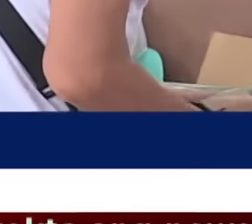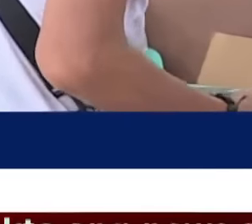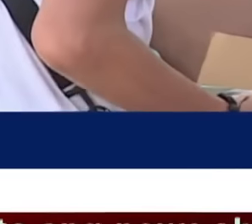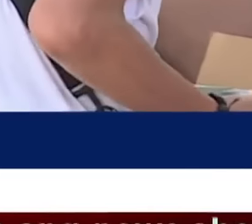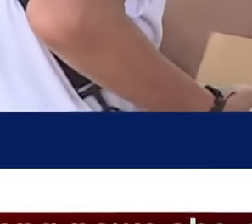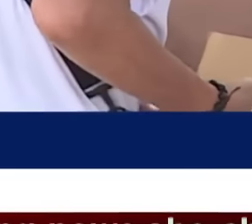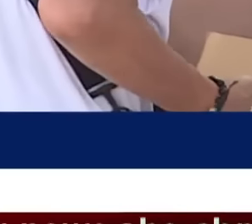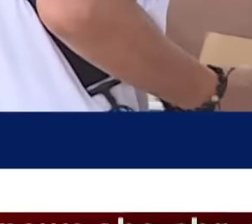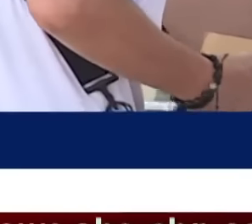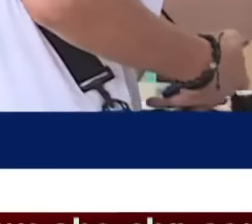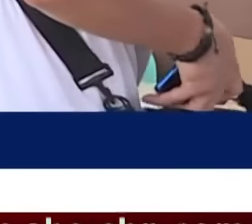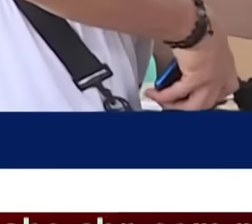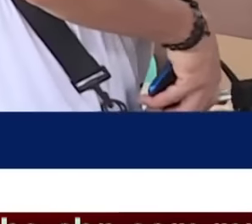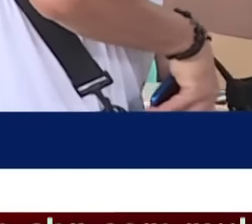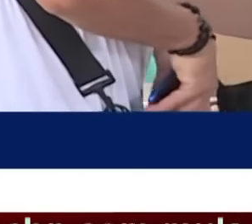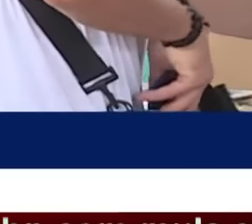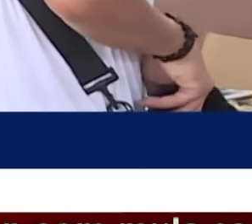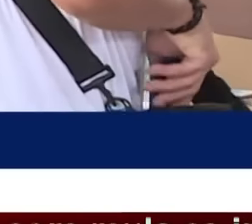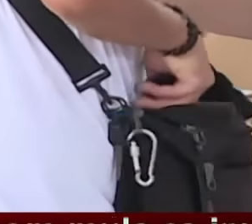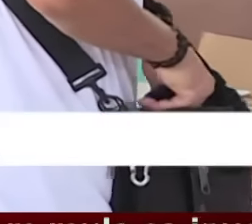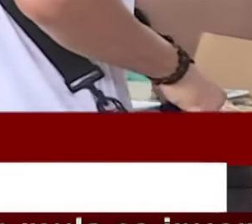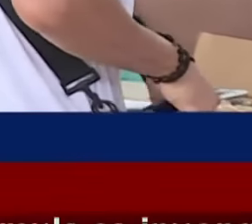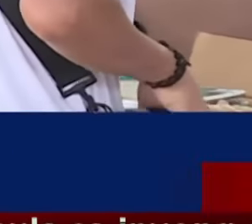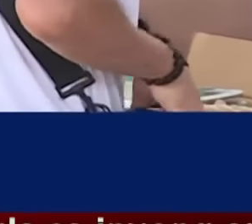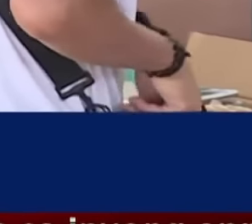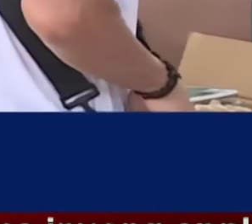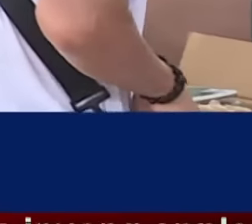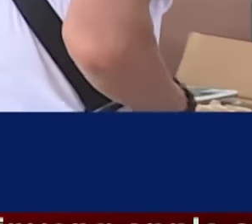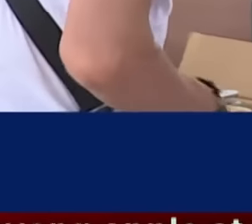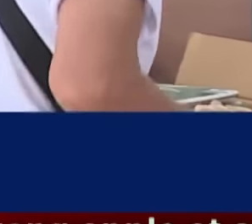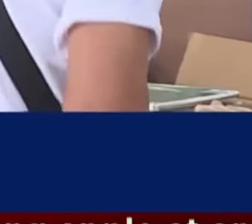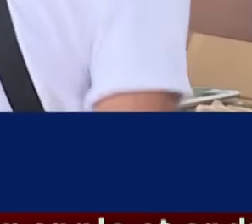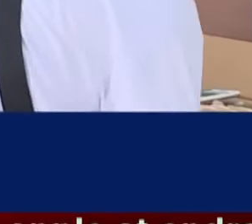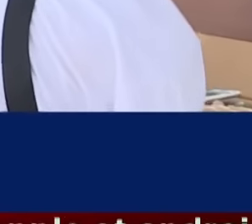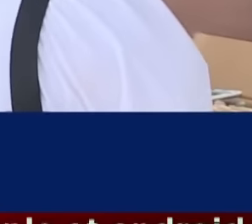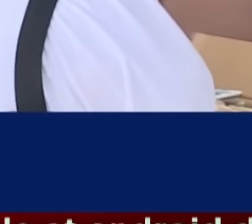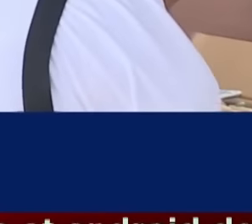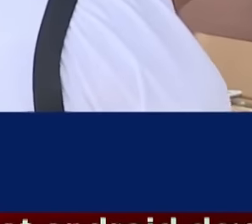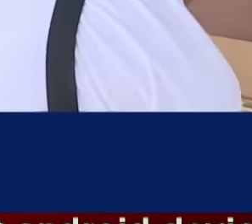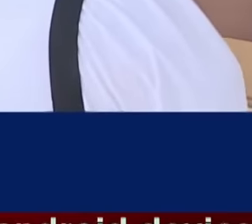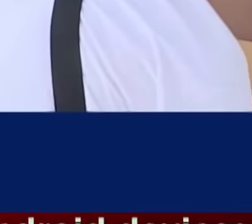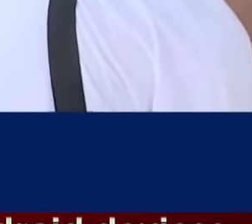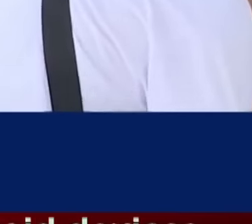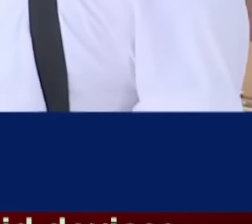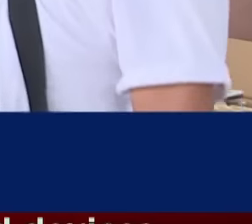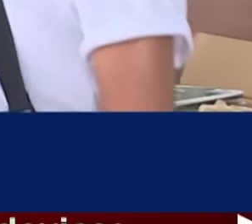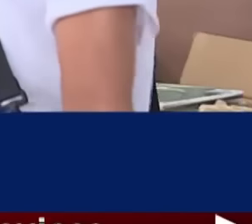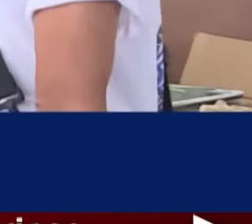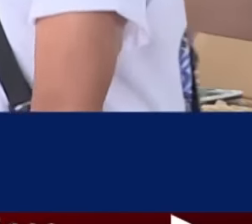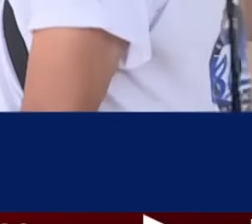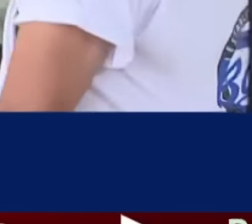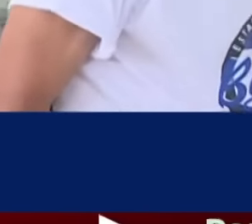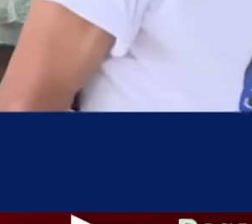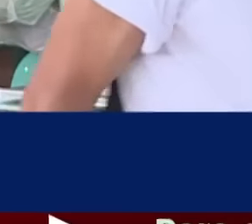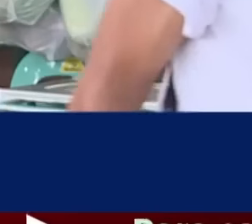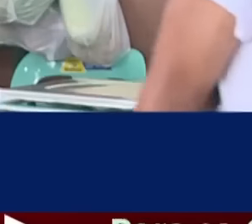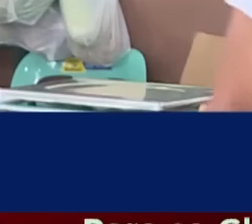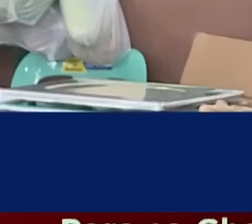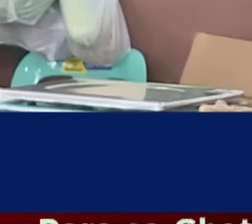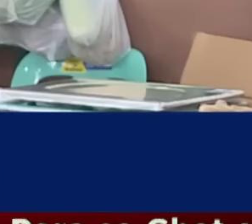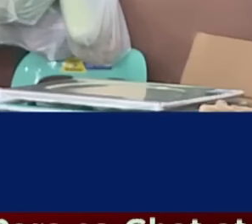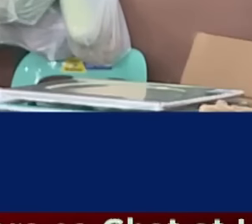Kasi yung talaga inahanap natin, yung mura talaga. Eh pag ano, sa pagbumili ka kasi ng 1 kilo, sa